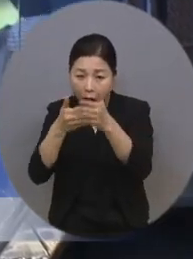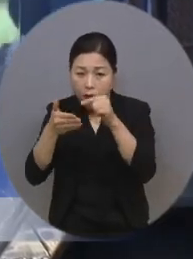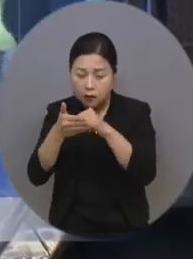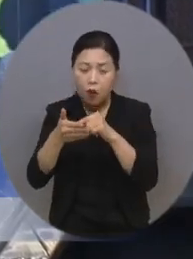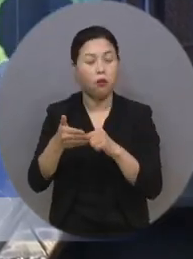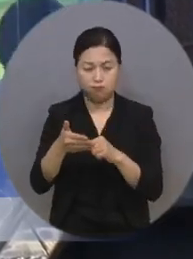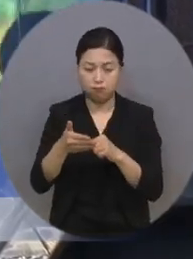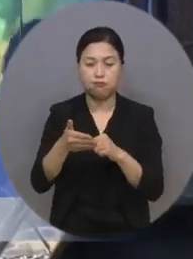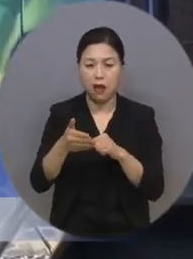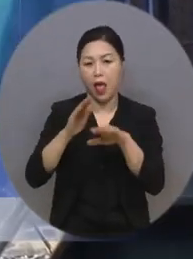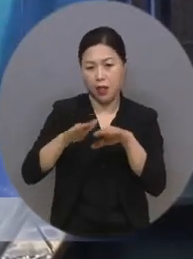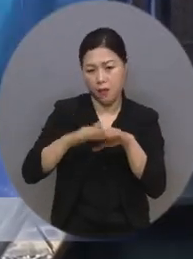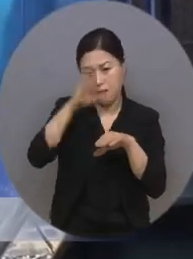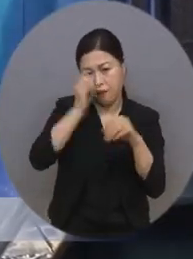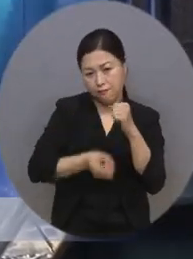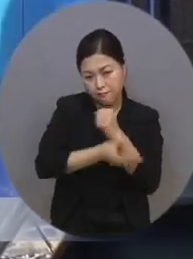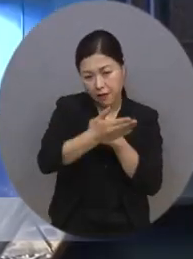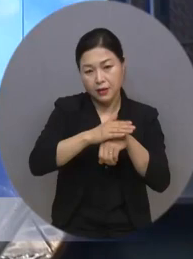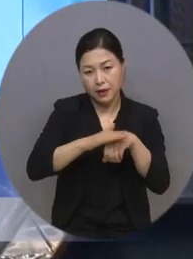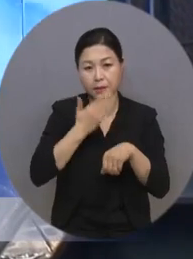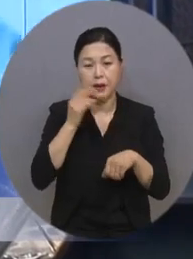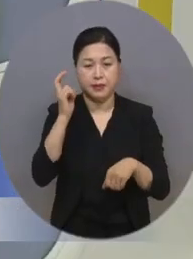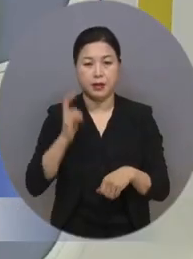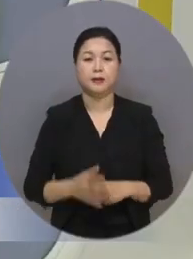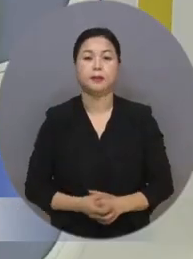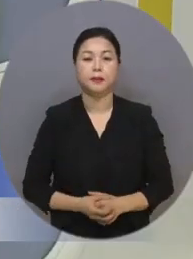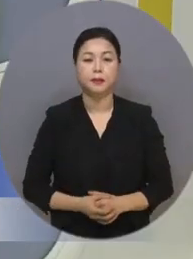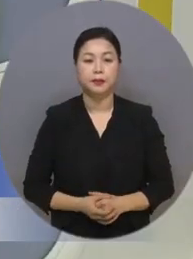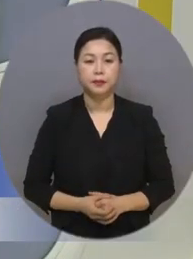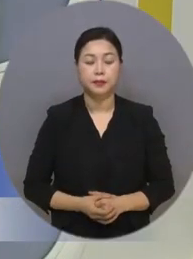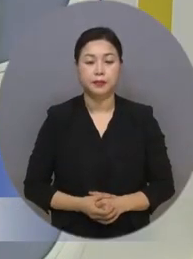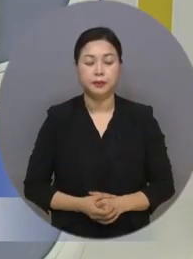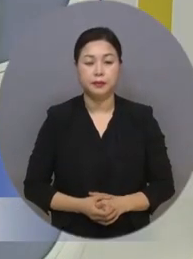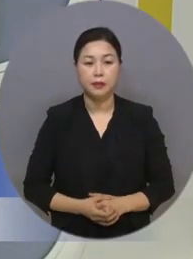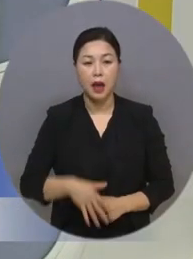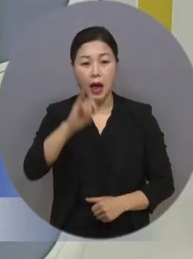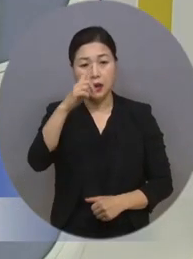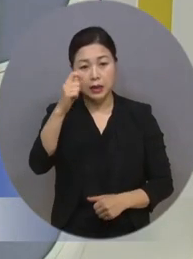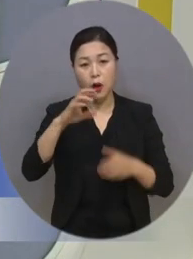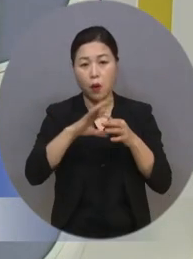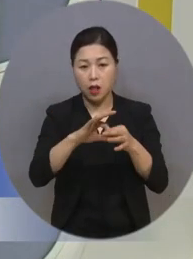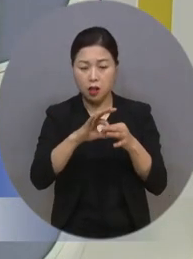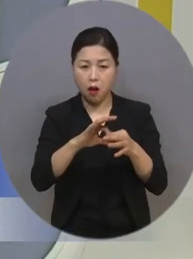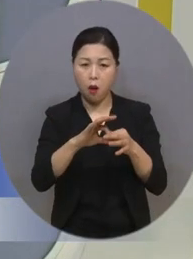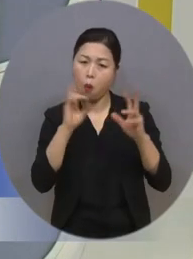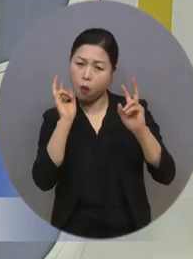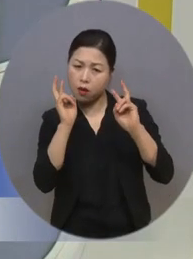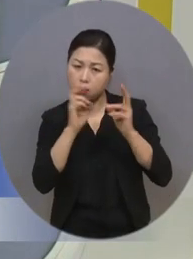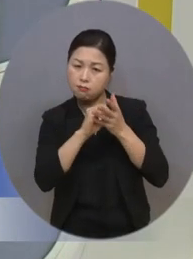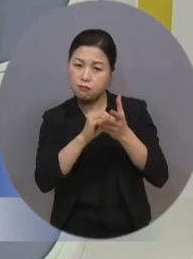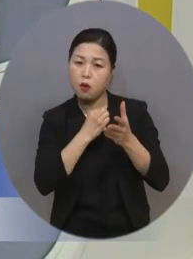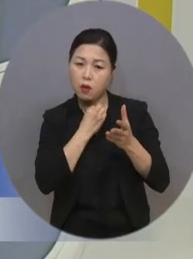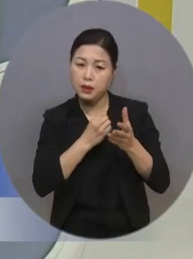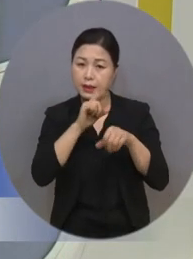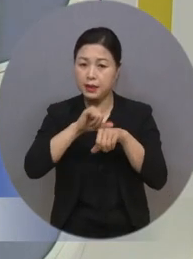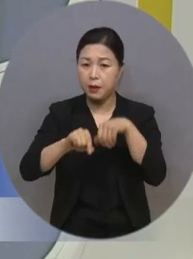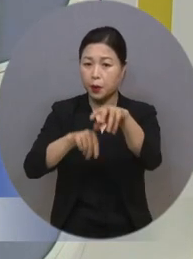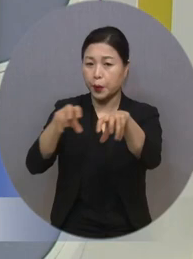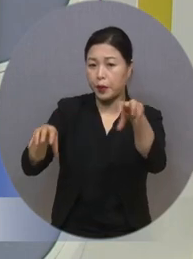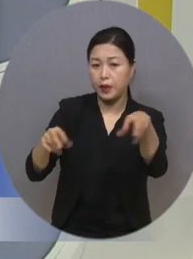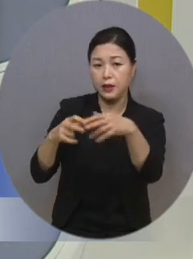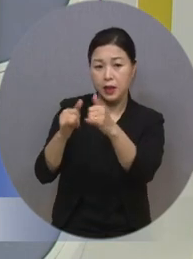사례로 작용할 수 있을 것으로 생각됩니다. 그동안 IT 관련 취업을 희망하는 지방 거주